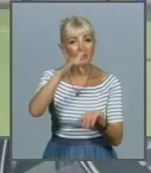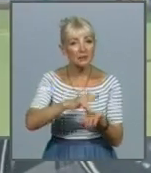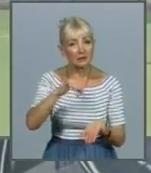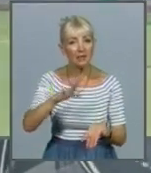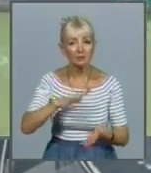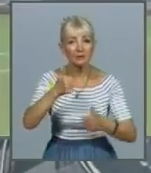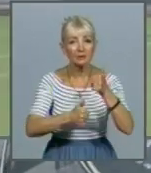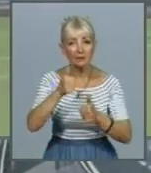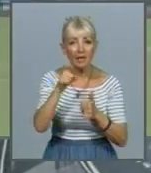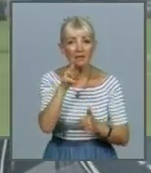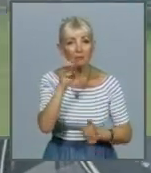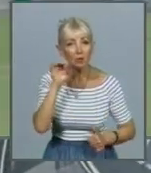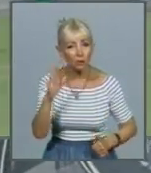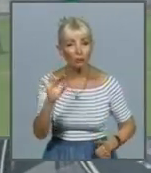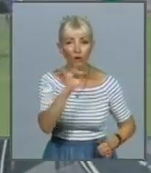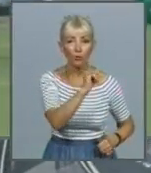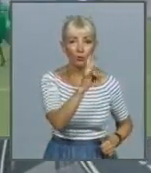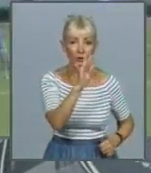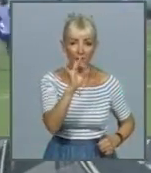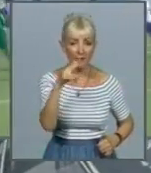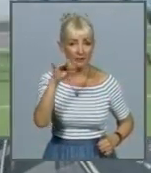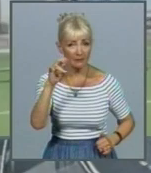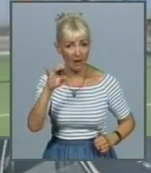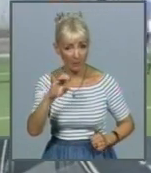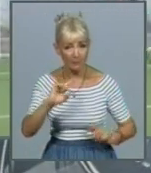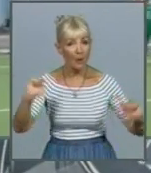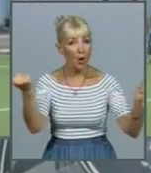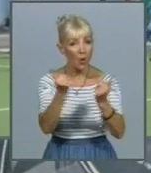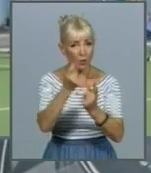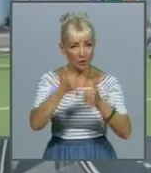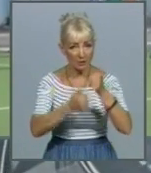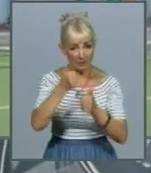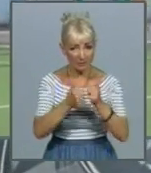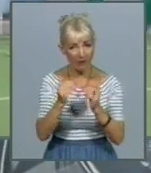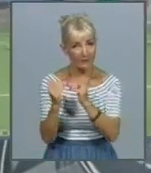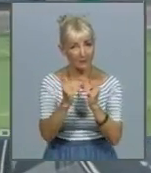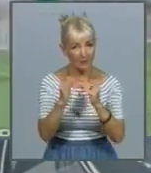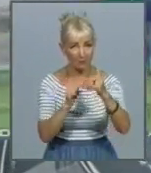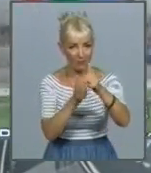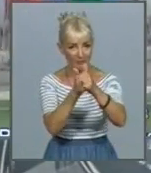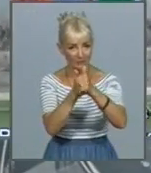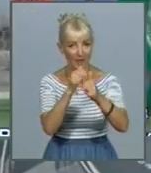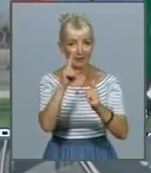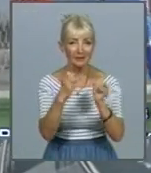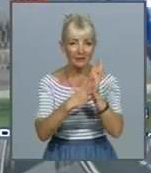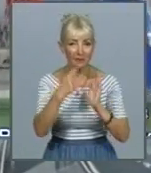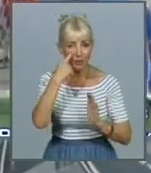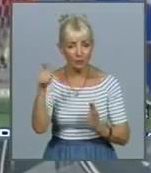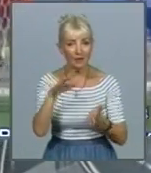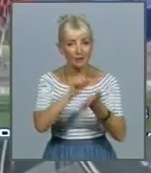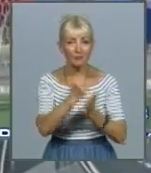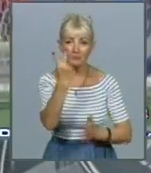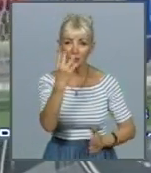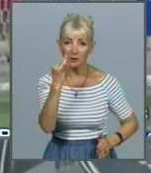был поединок змеева и универ динамо костной дуэли соперники подошли с соседями по таблице набрав по 9 очков они занимали